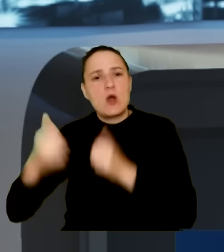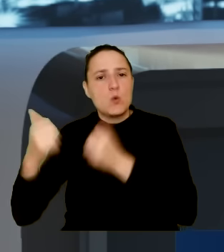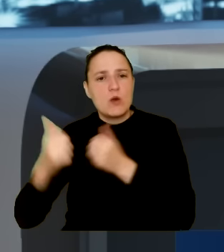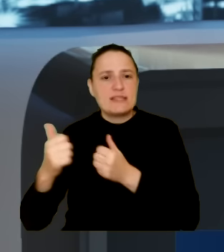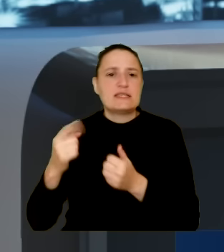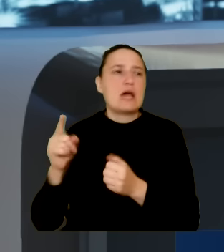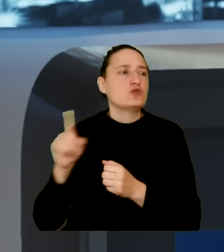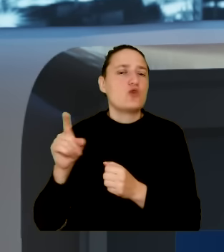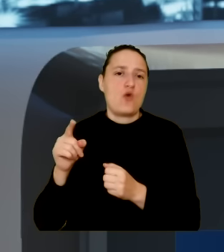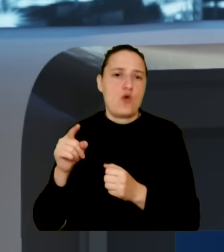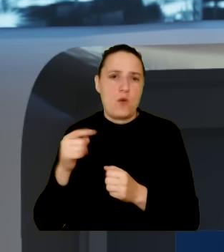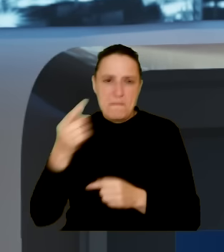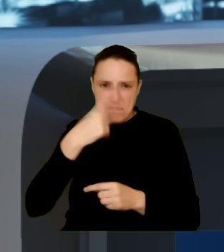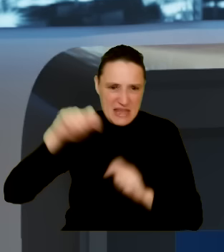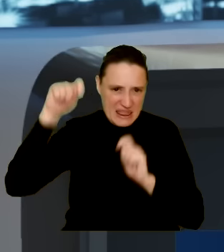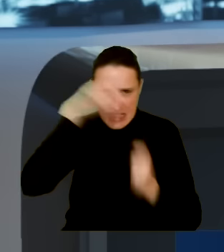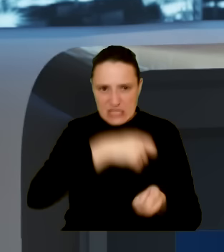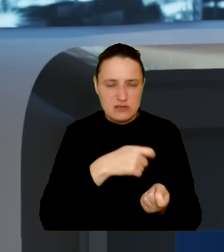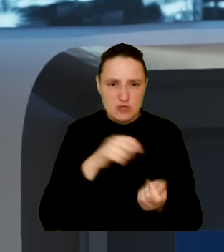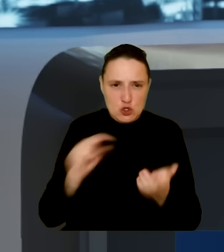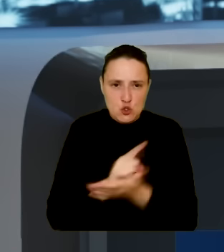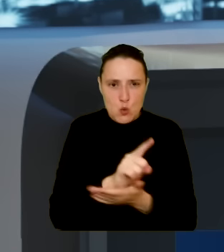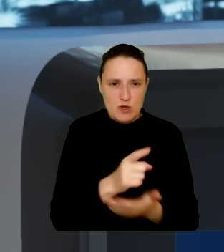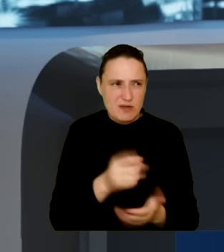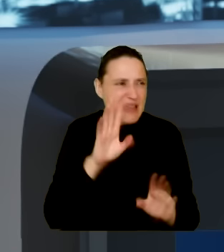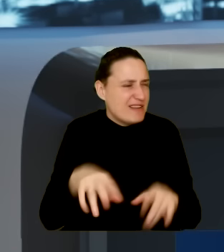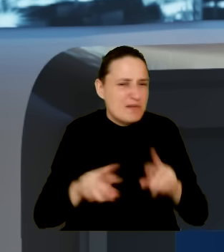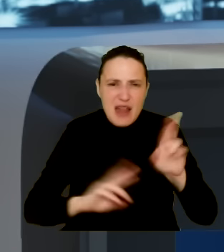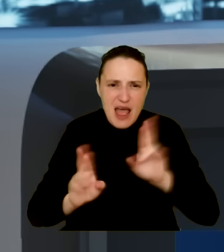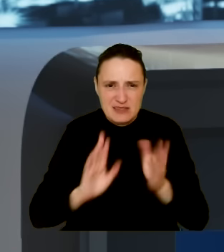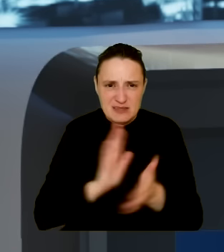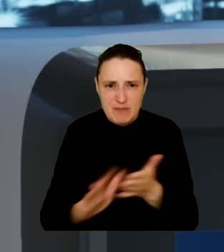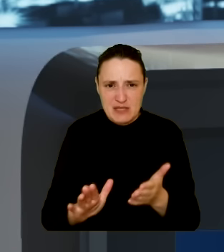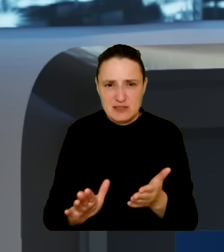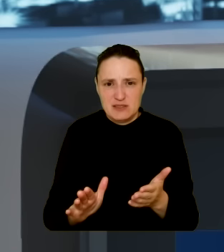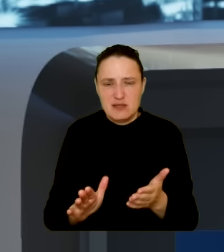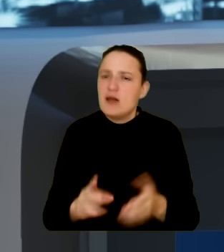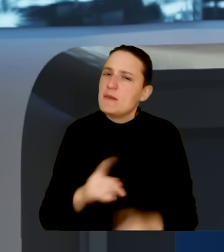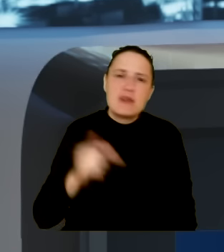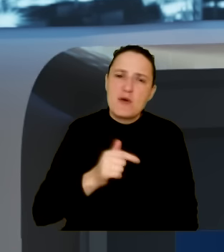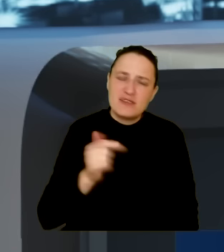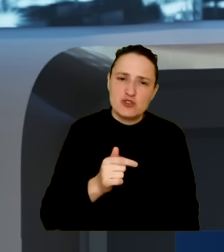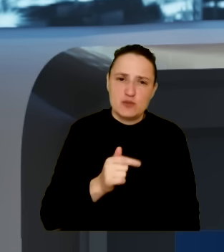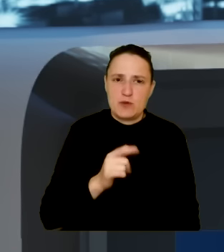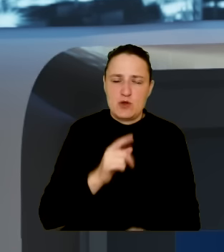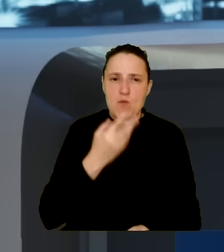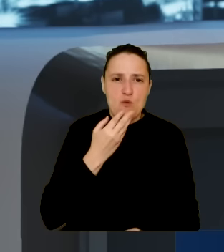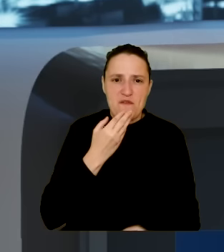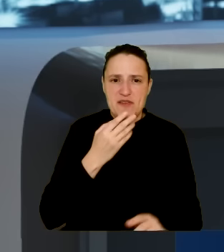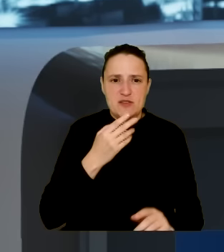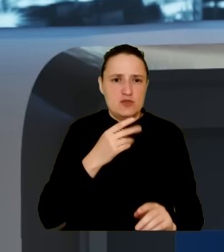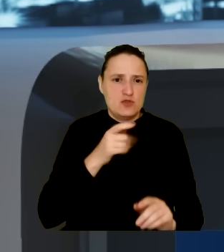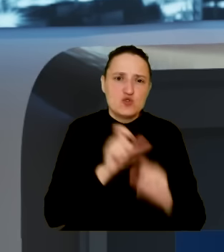nazywana szczurami i nawet nikt nie reagował. I ja nie chciałbym, żebyśmy my też szli w te same kolejne, bo to na pewno nie